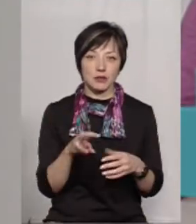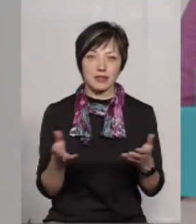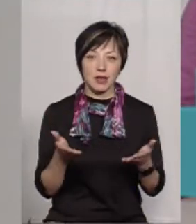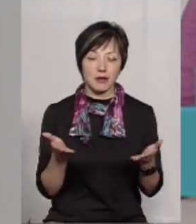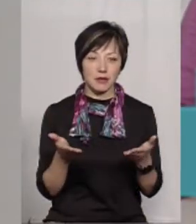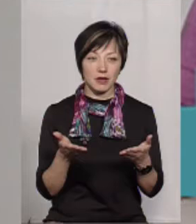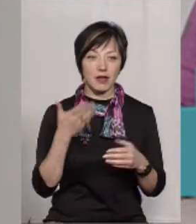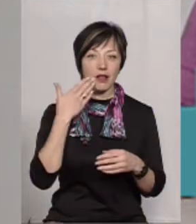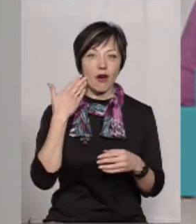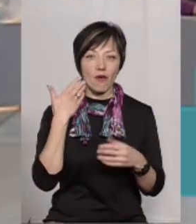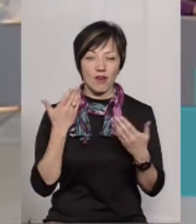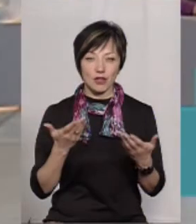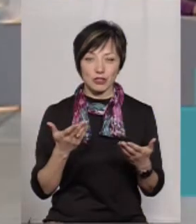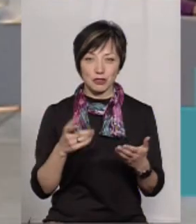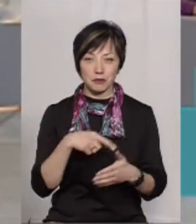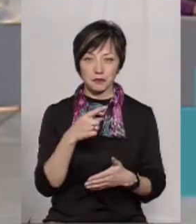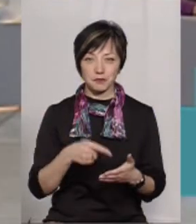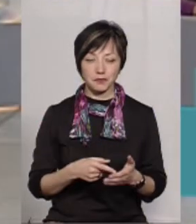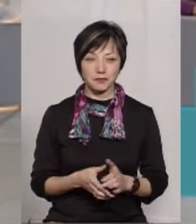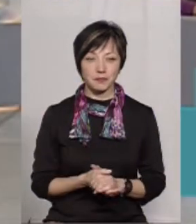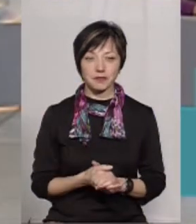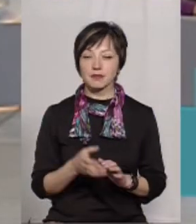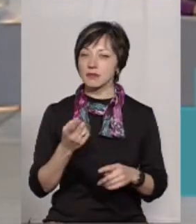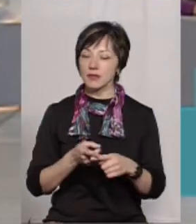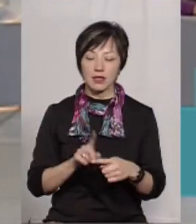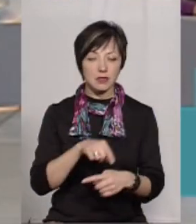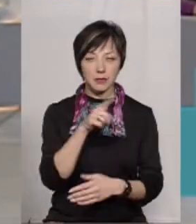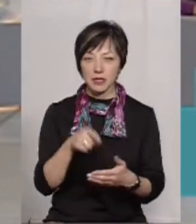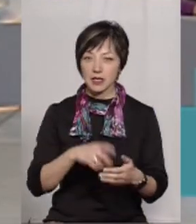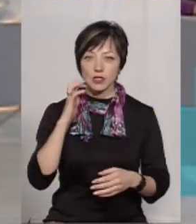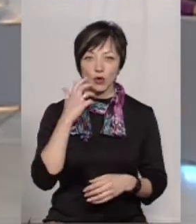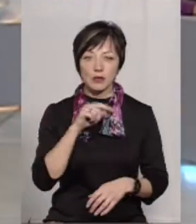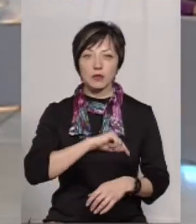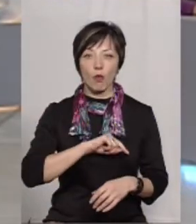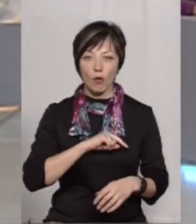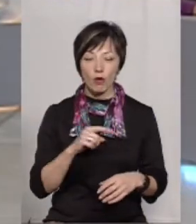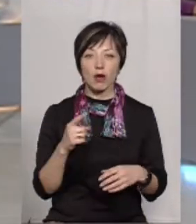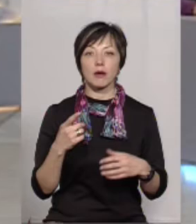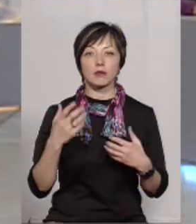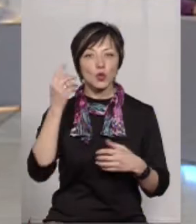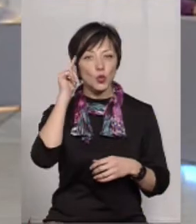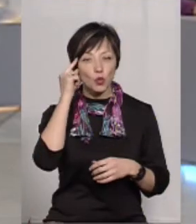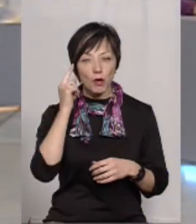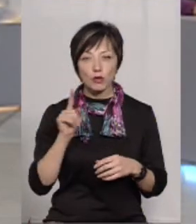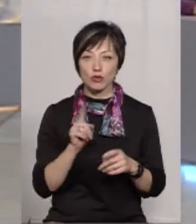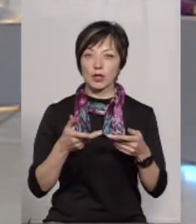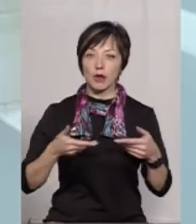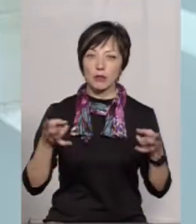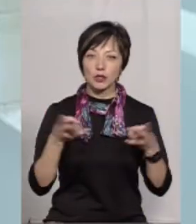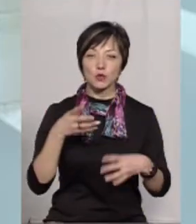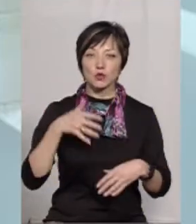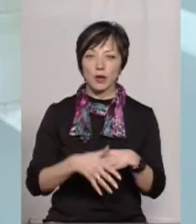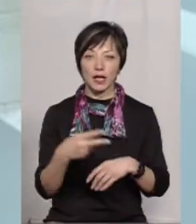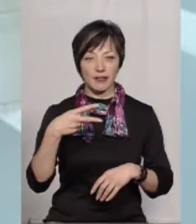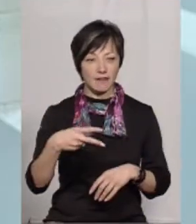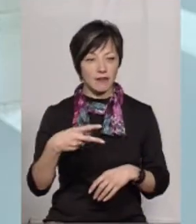таким легковажним? От це питання надзвичайно серйозне, і психологи переймаються тим, що нам потрібно